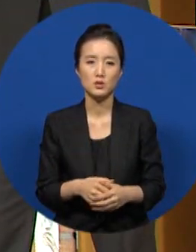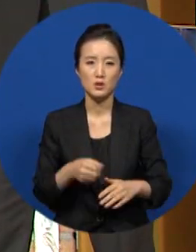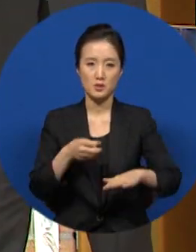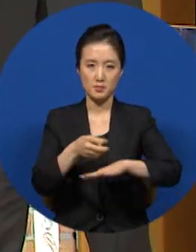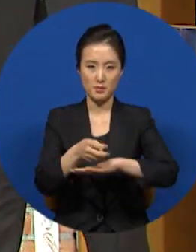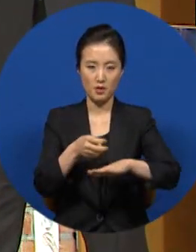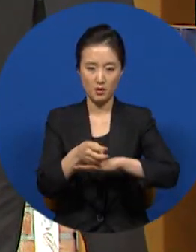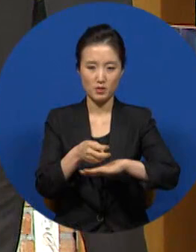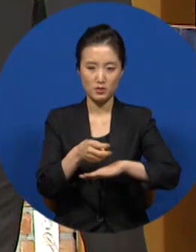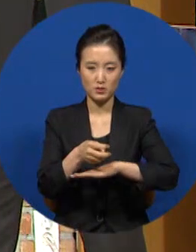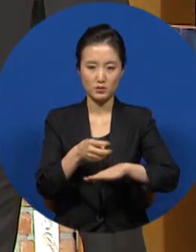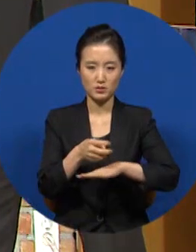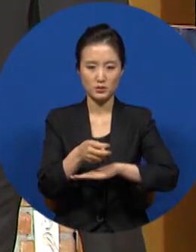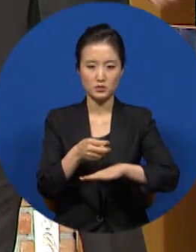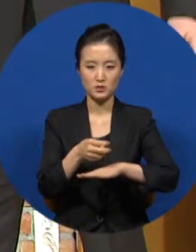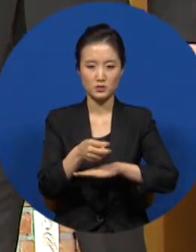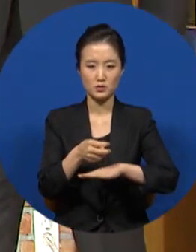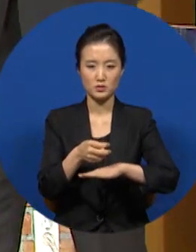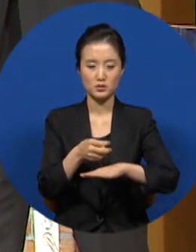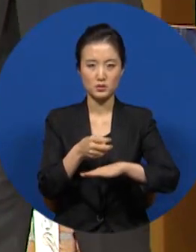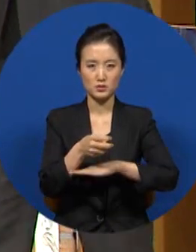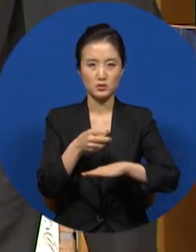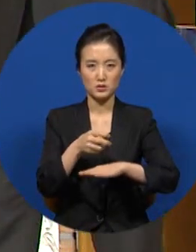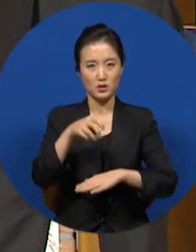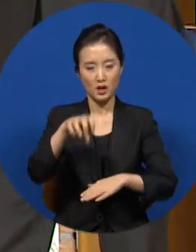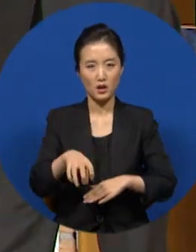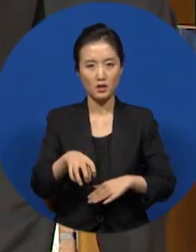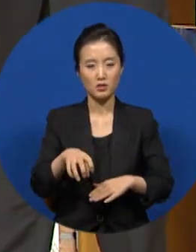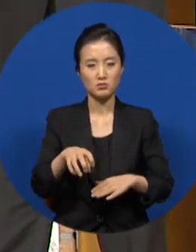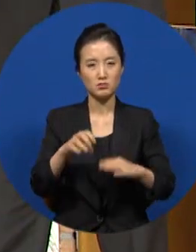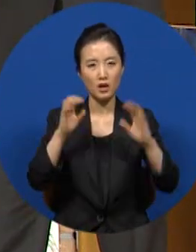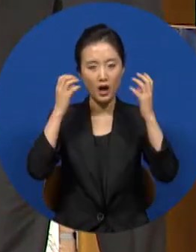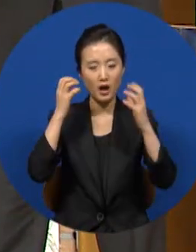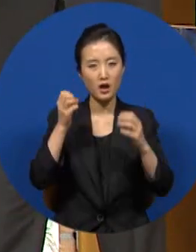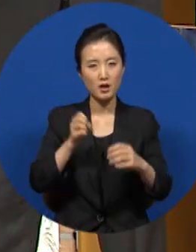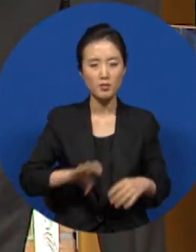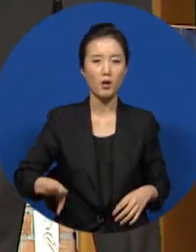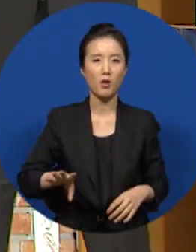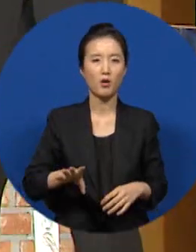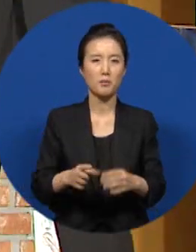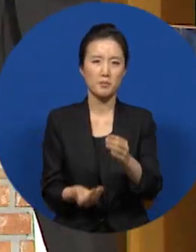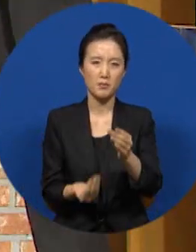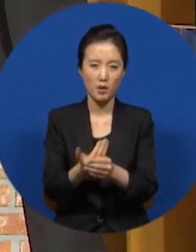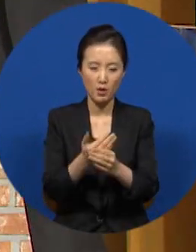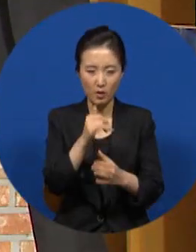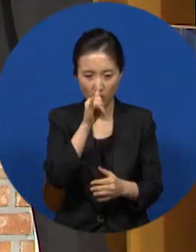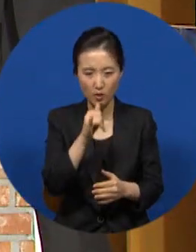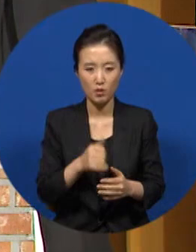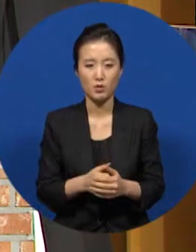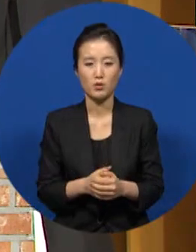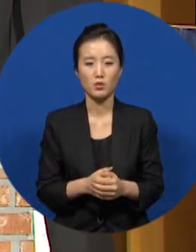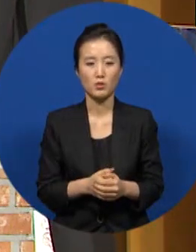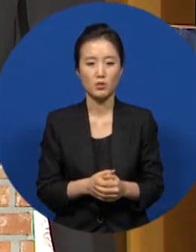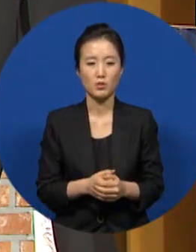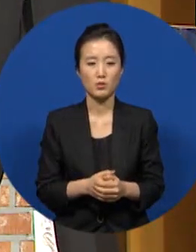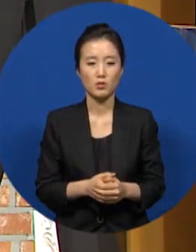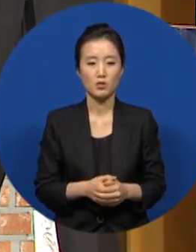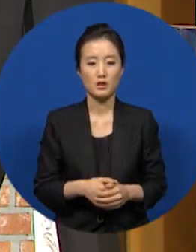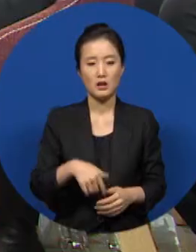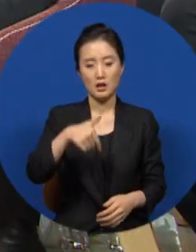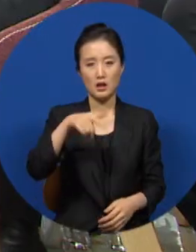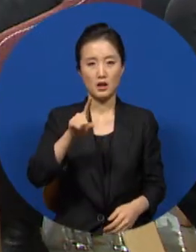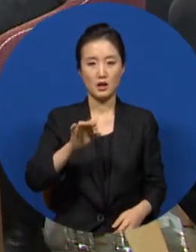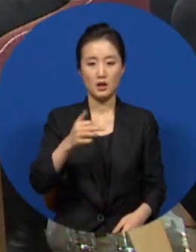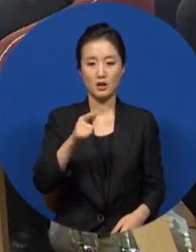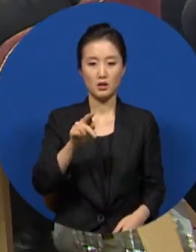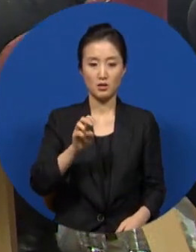고마 잊어버리고 냅둬가지고 큰 난리를 한 적이 있었고 또 강남에 화장실에 갔다가 뭐 아무 이유가 없습니다.